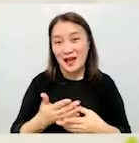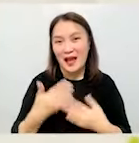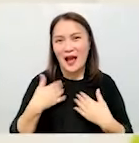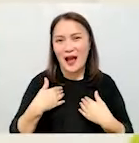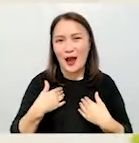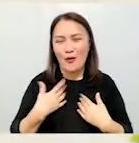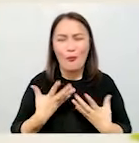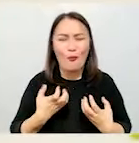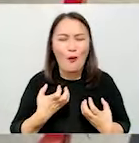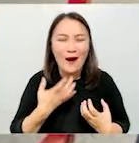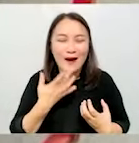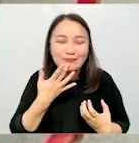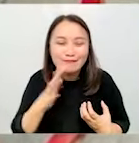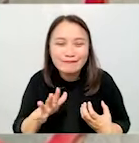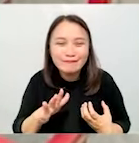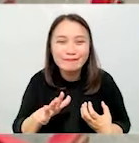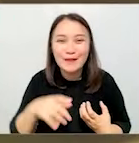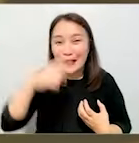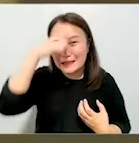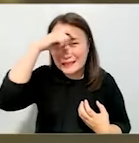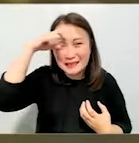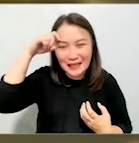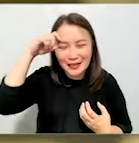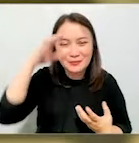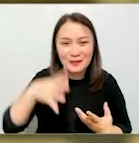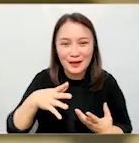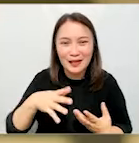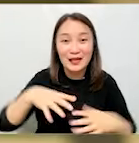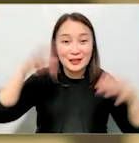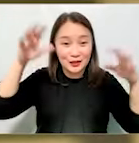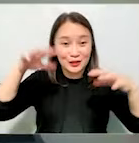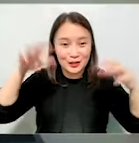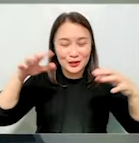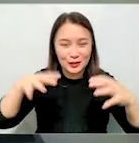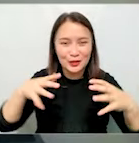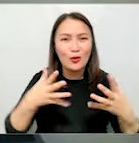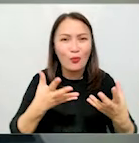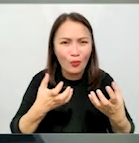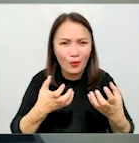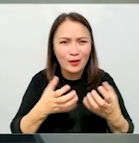Kapag summer, iba ang trip. Kapag tag-ulan, iba rin ang hilig.